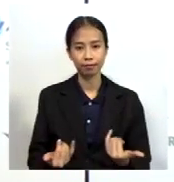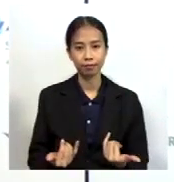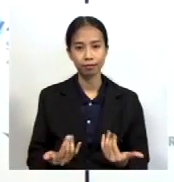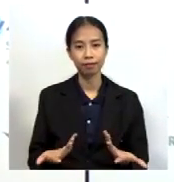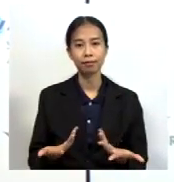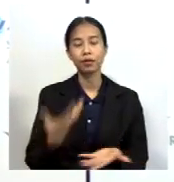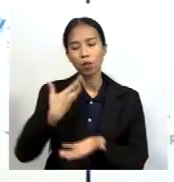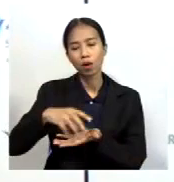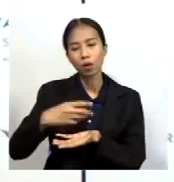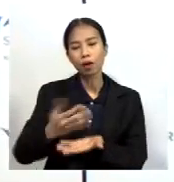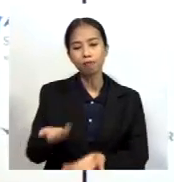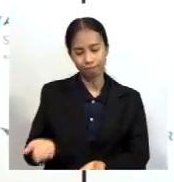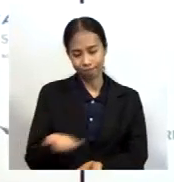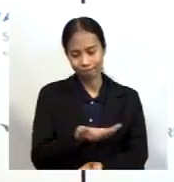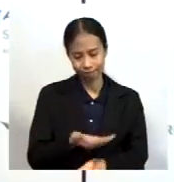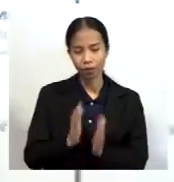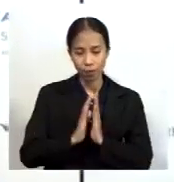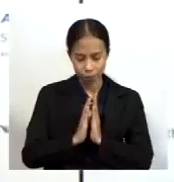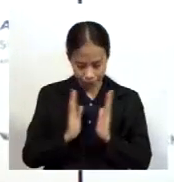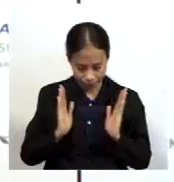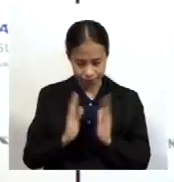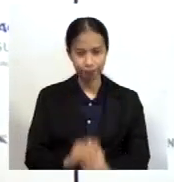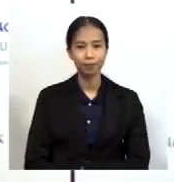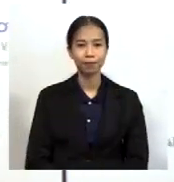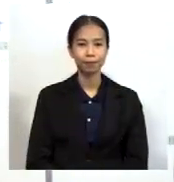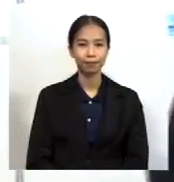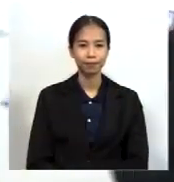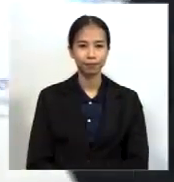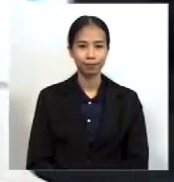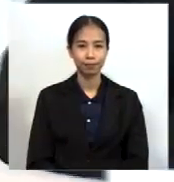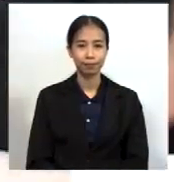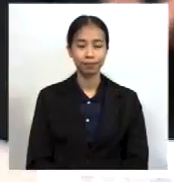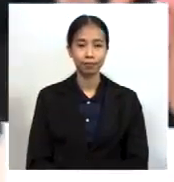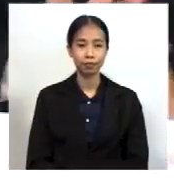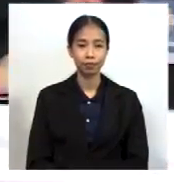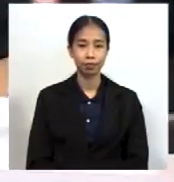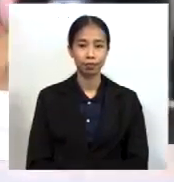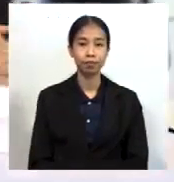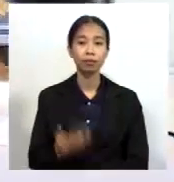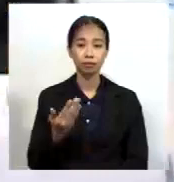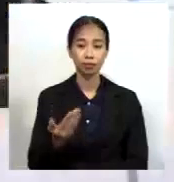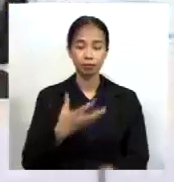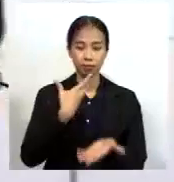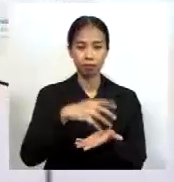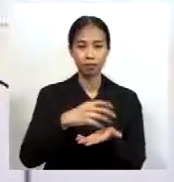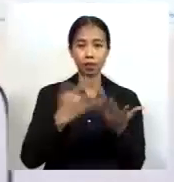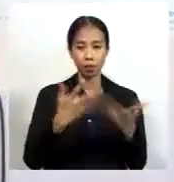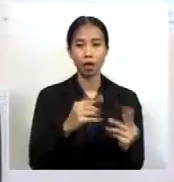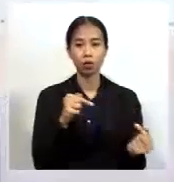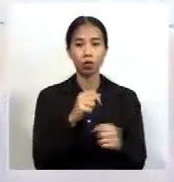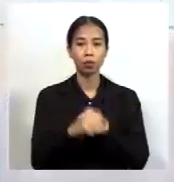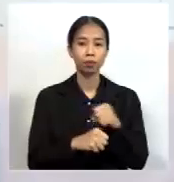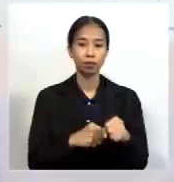ราบเรียนท่านสื่อมวลชนทุกท่านครับขอบคุณครับ ขออนุญาตครับที่แถลงไปแล้วนี่คือผลดำเนินงานของปี